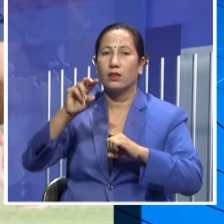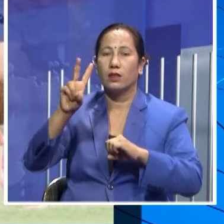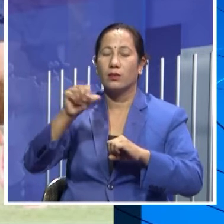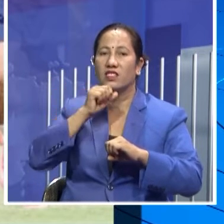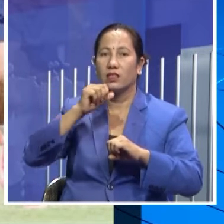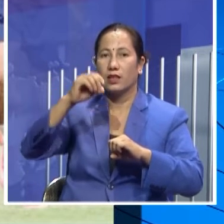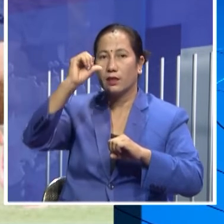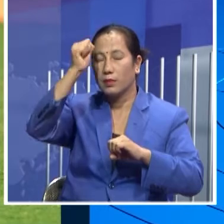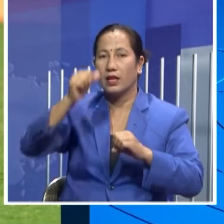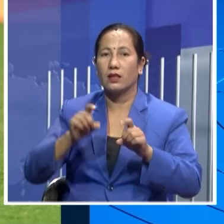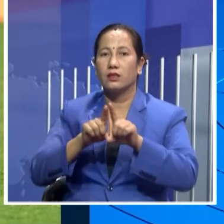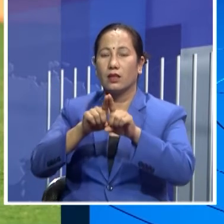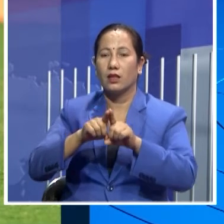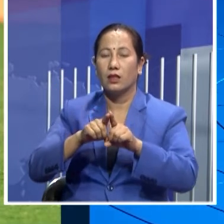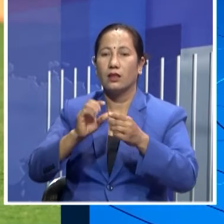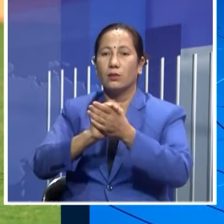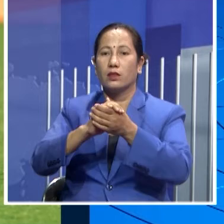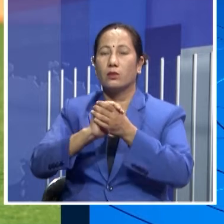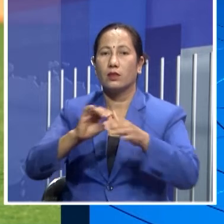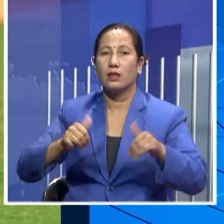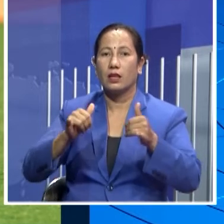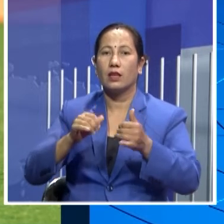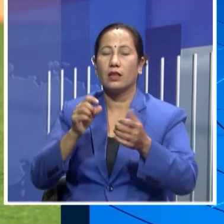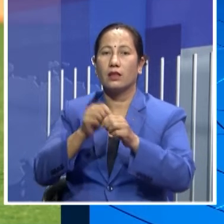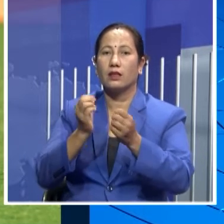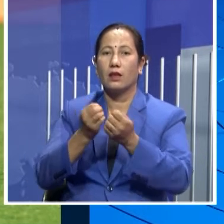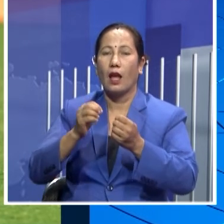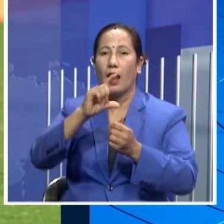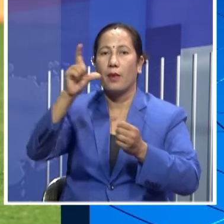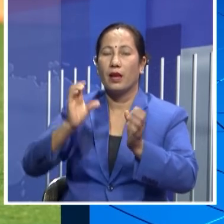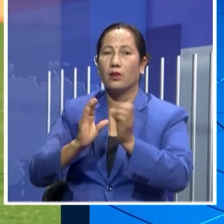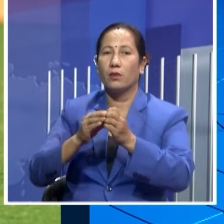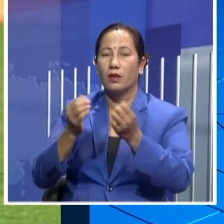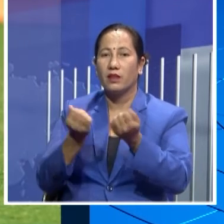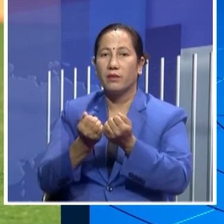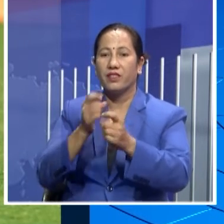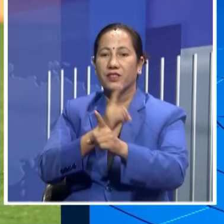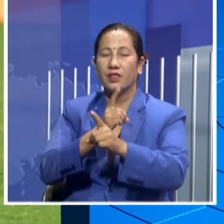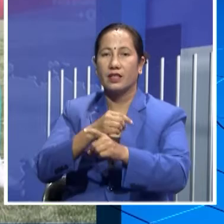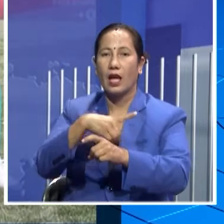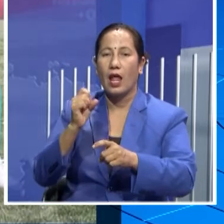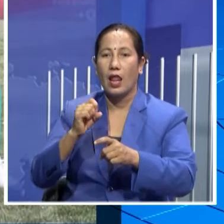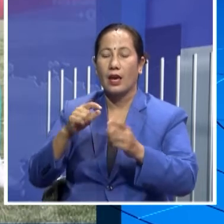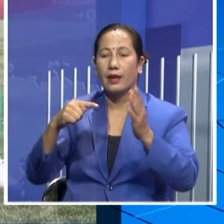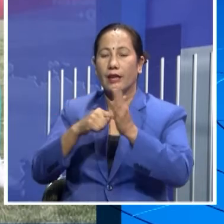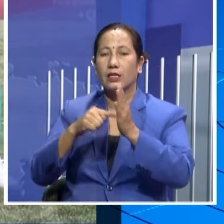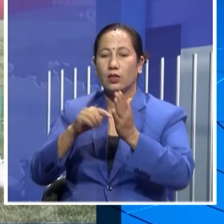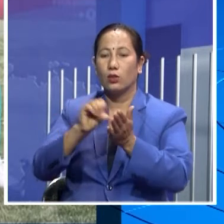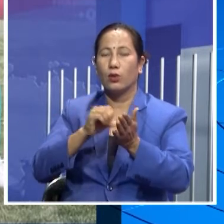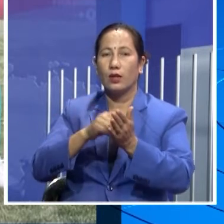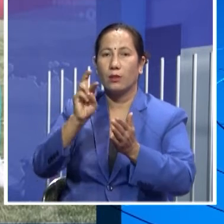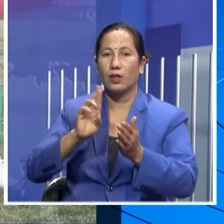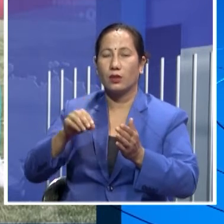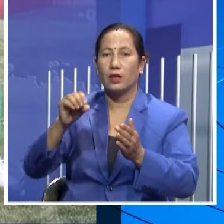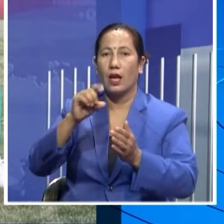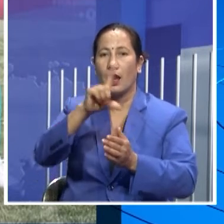भारतसित मैत्रीपूर्ण खेल खेल्ने तय भएको छ। नेपाली टोली भने हाल बन्द प्रशिक्षणका लागि कास्कीको पोखरामा रहेको छ। नेपाल